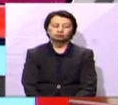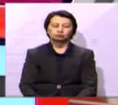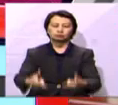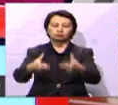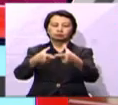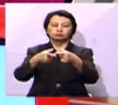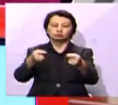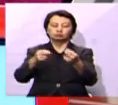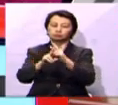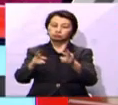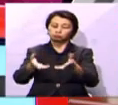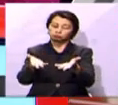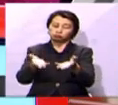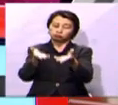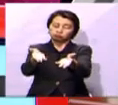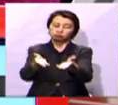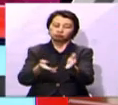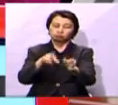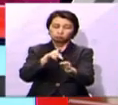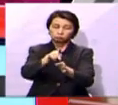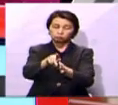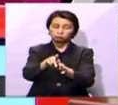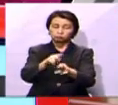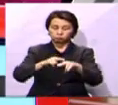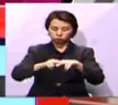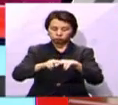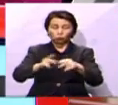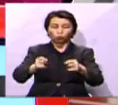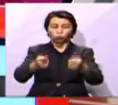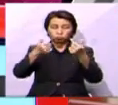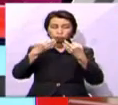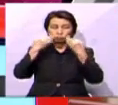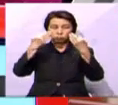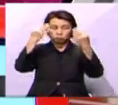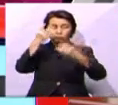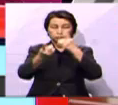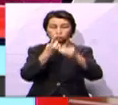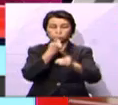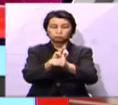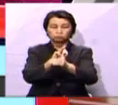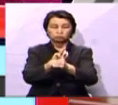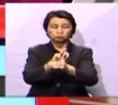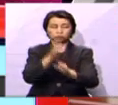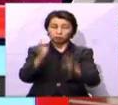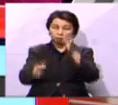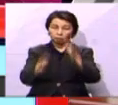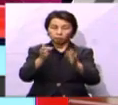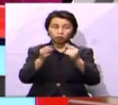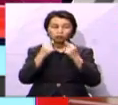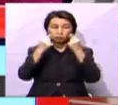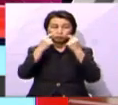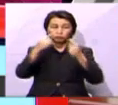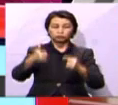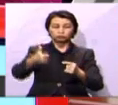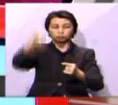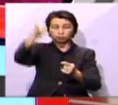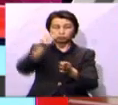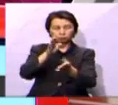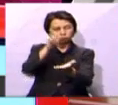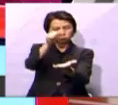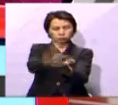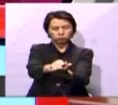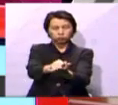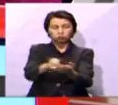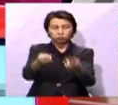Jepun bersedia menawarkan kepakaran sistem kereta api laju terkemuka dunia Shinkansen jika berjaya memenangi bidaan